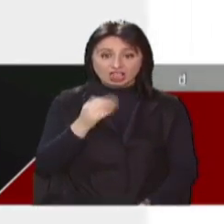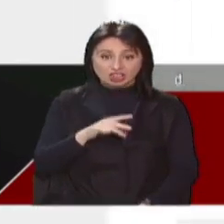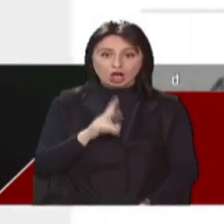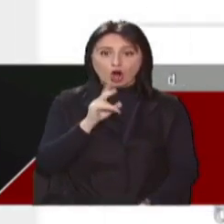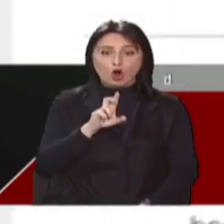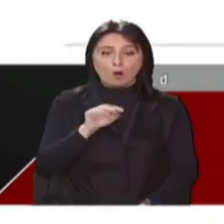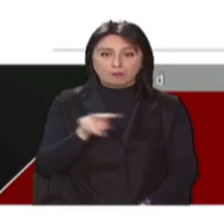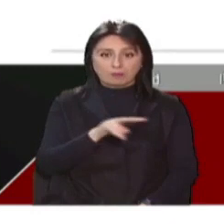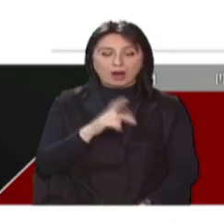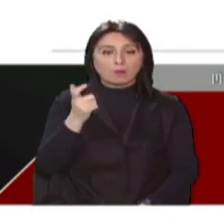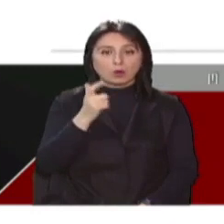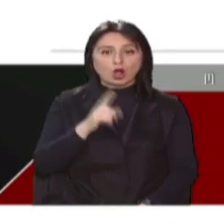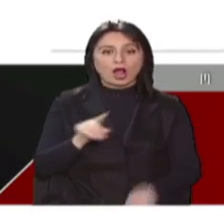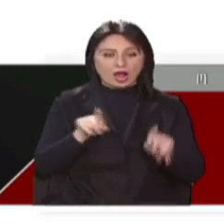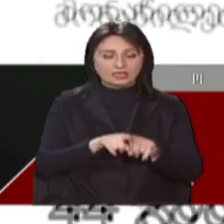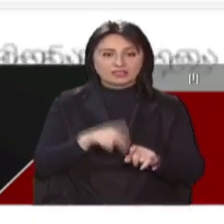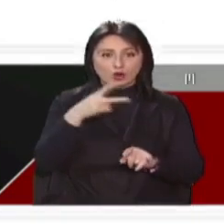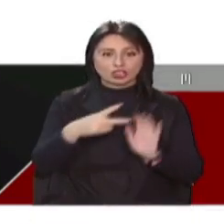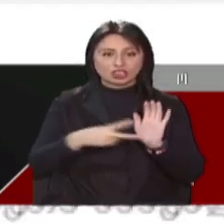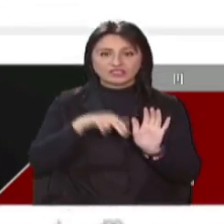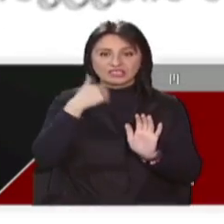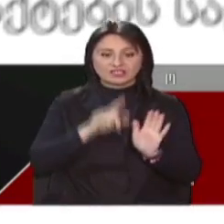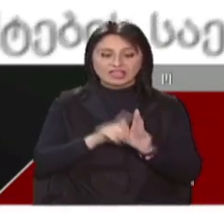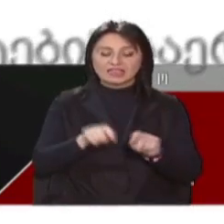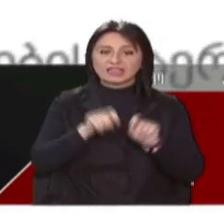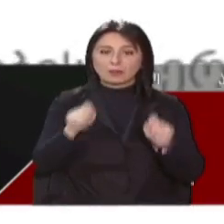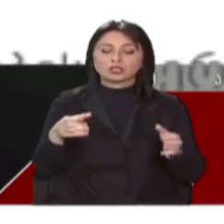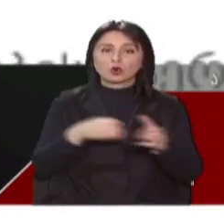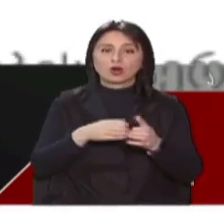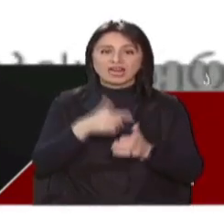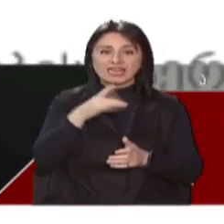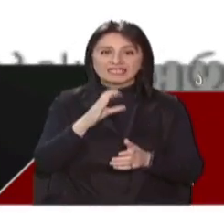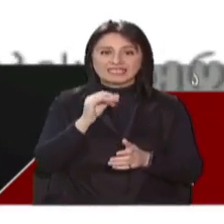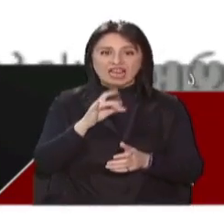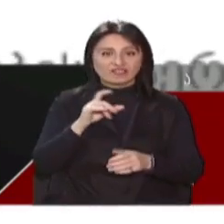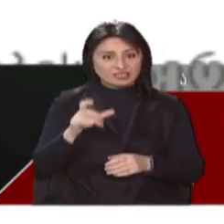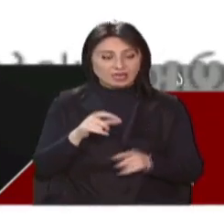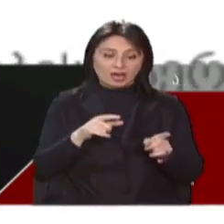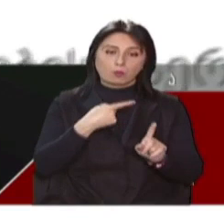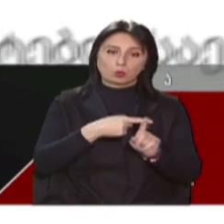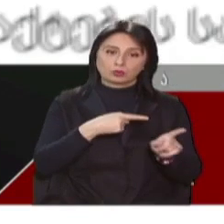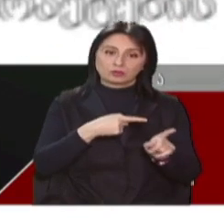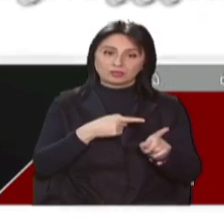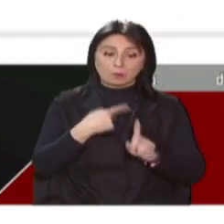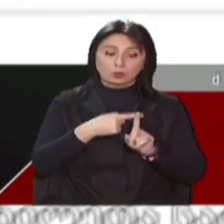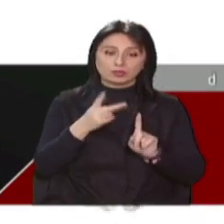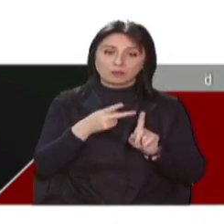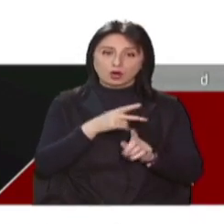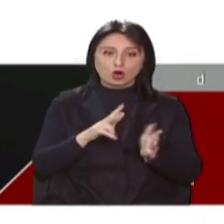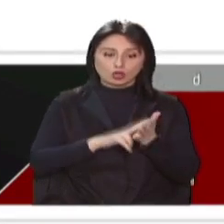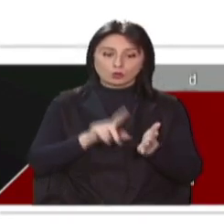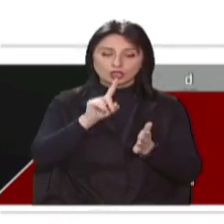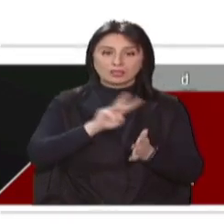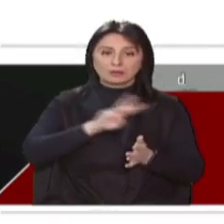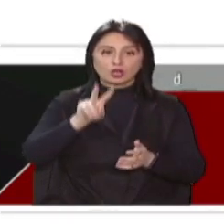კობა ხარშილაძე ფლობენ ასევე 2007 წელს დაფუძნებულ კომპანია Green Service-საც. Green Service Plus